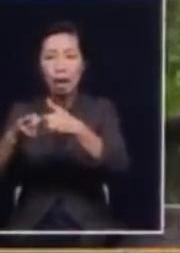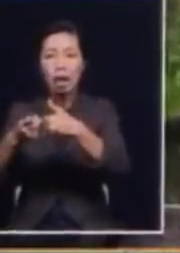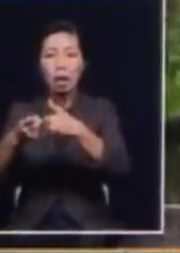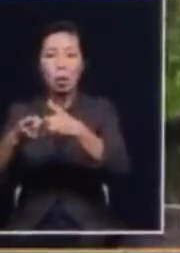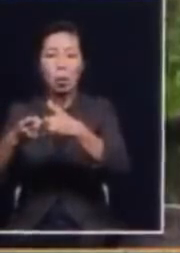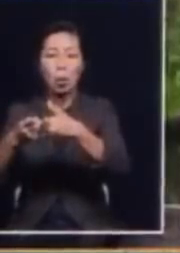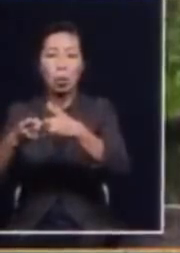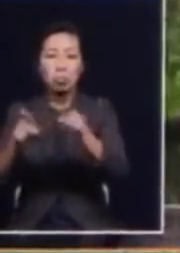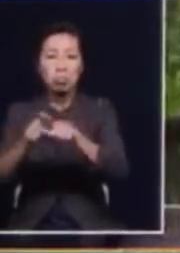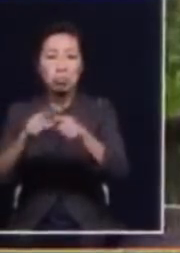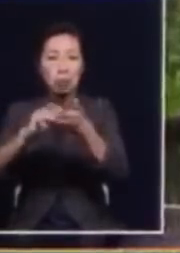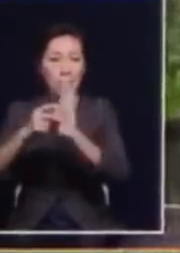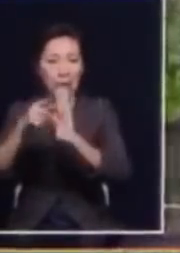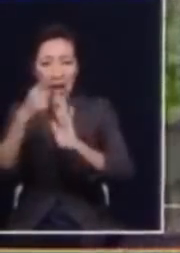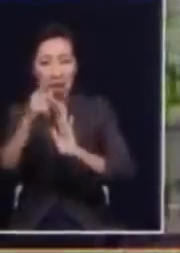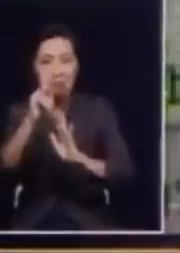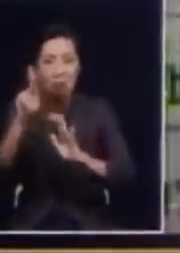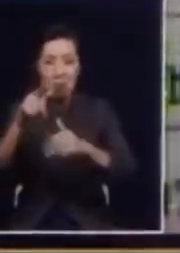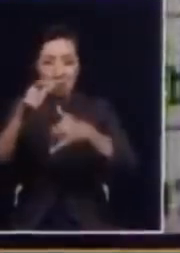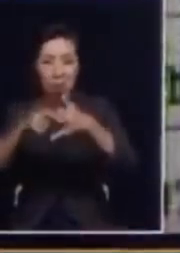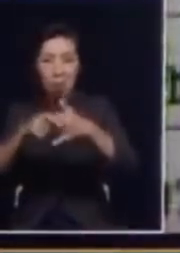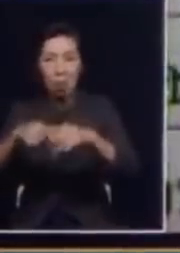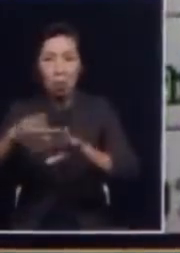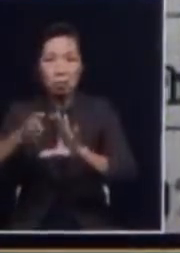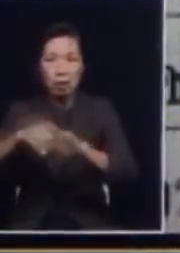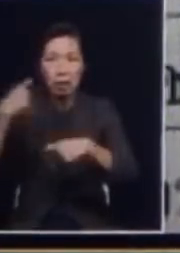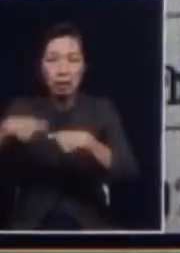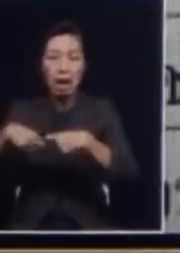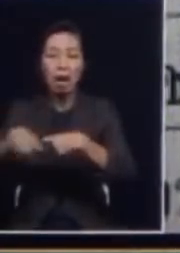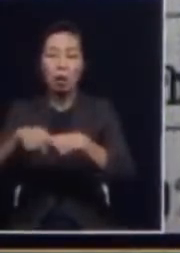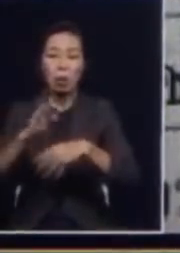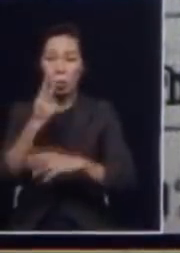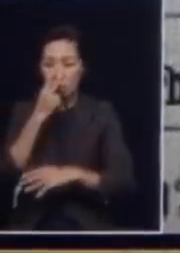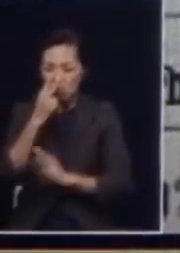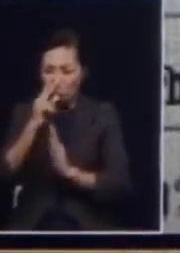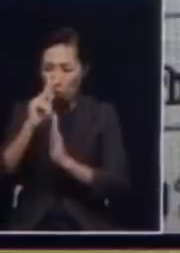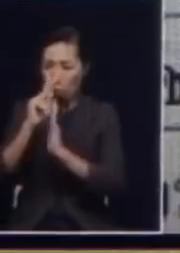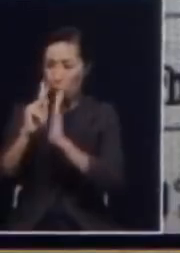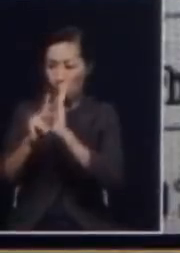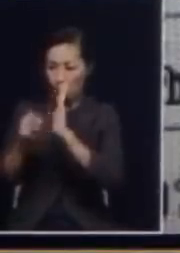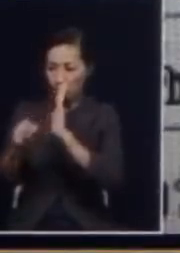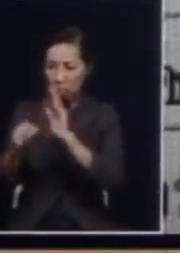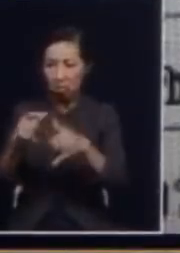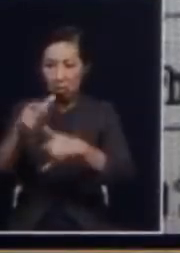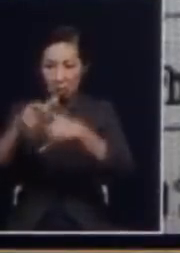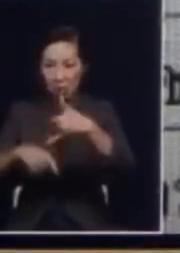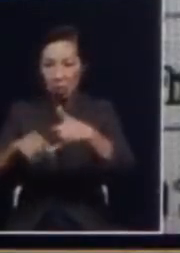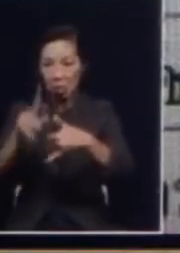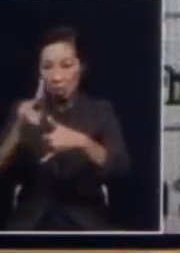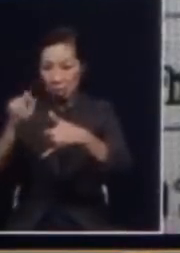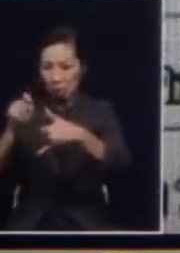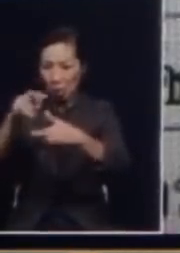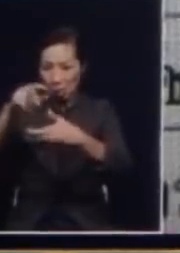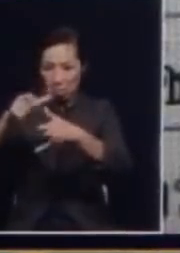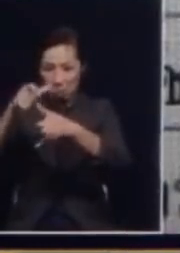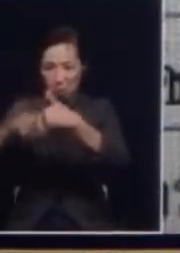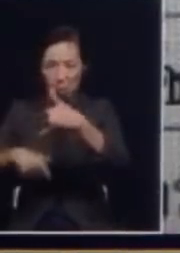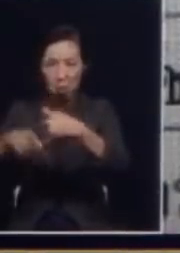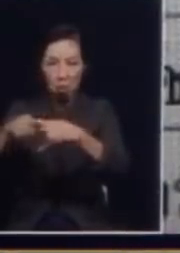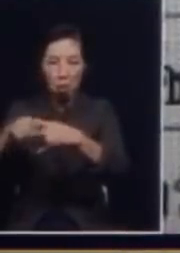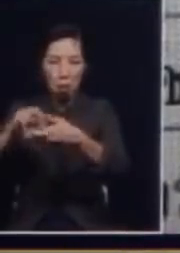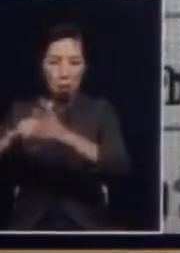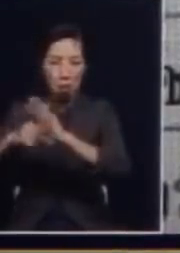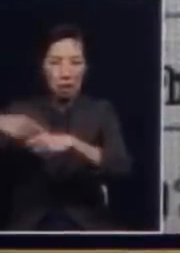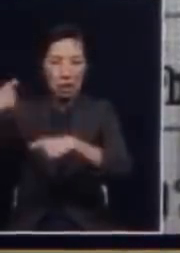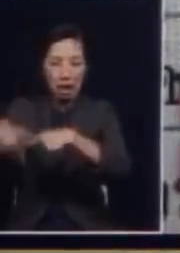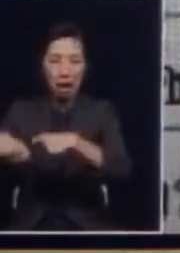ยากขึ้นถูกไหมจนคนยังเรียกว่าโอ้โหสเปคเทพเลยแต่ความจริงมันไม่ใช่สเปคเทพหรอกเป็นเพ